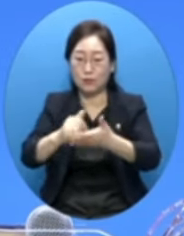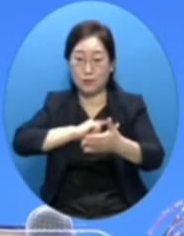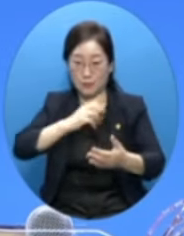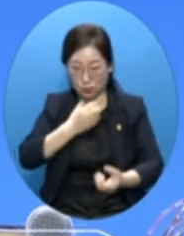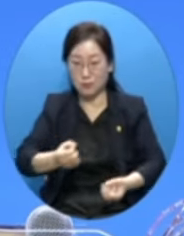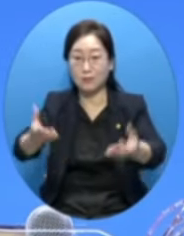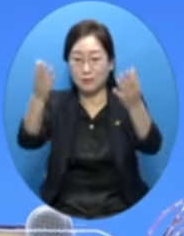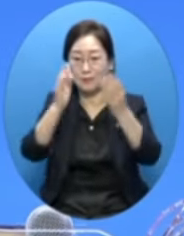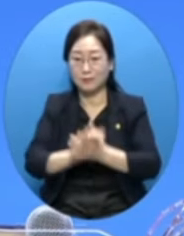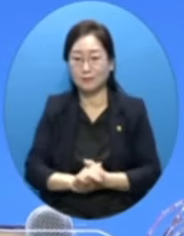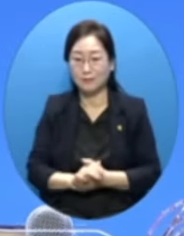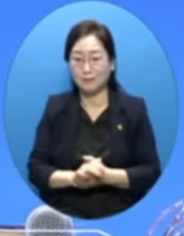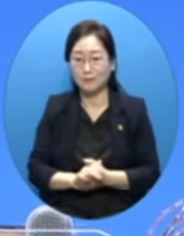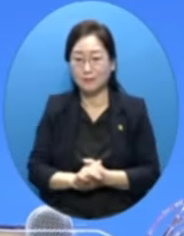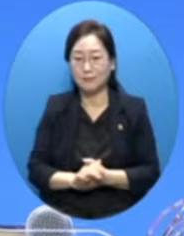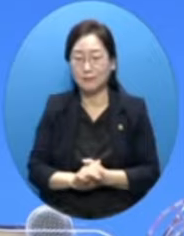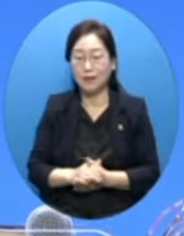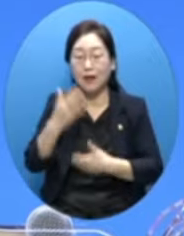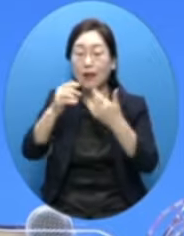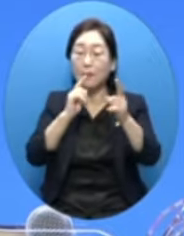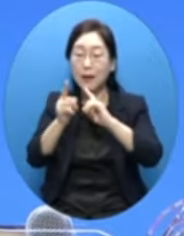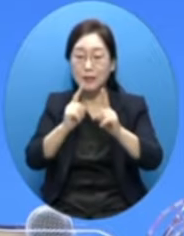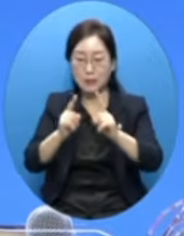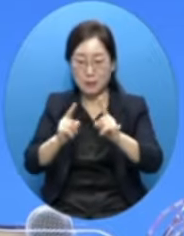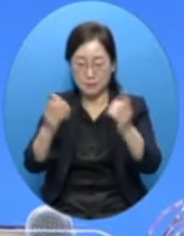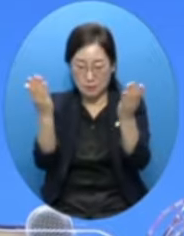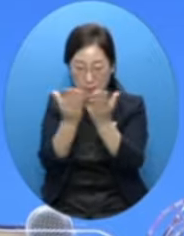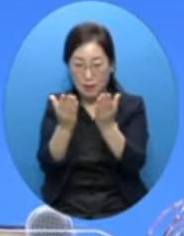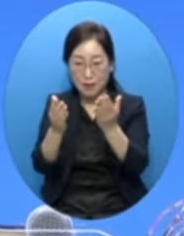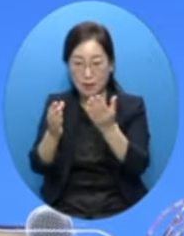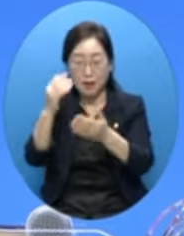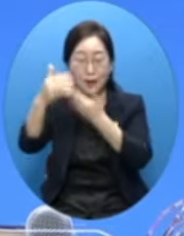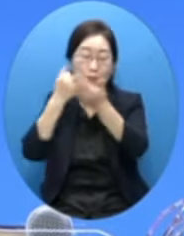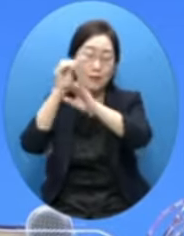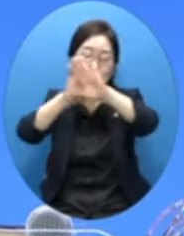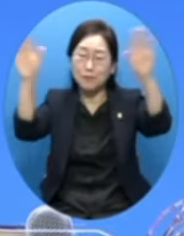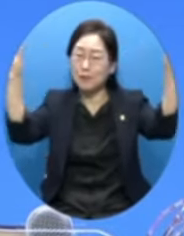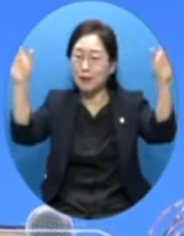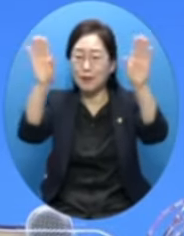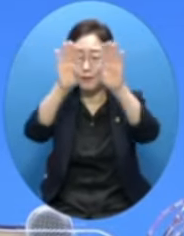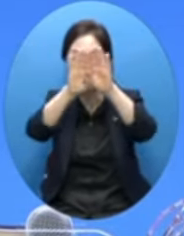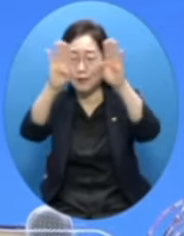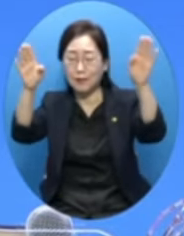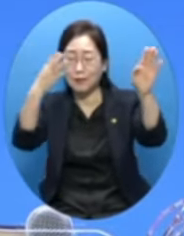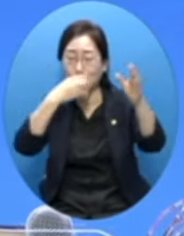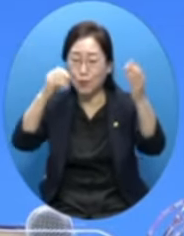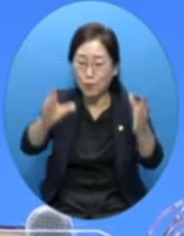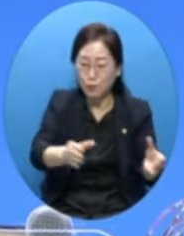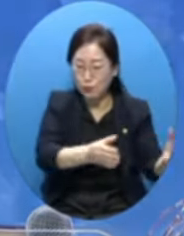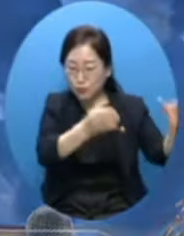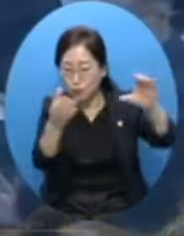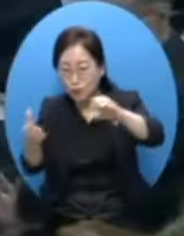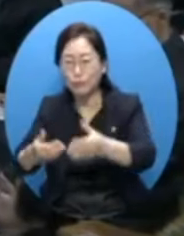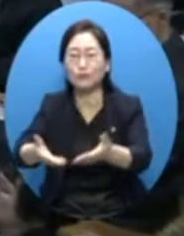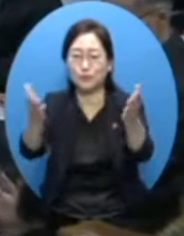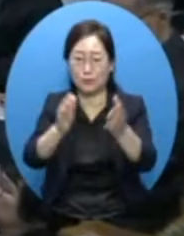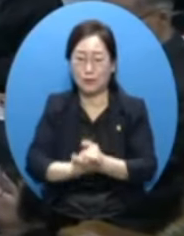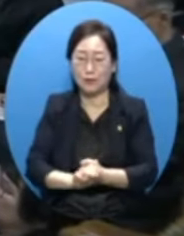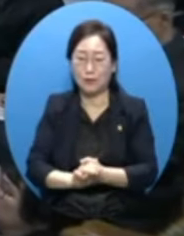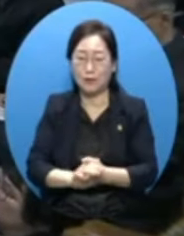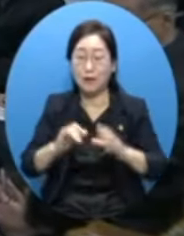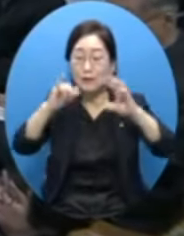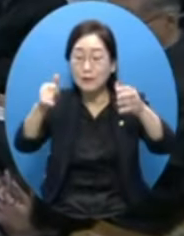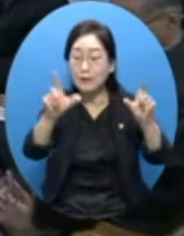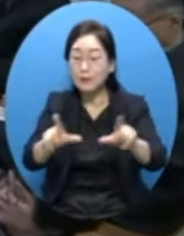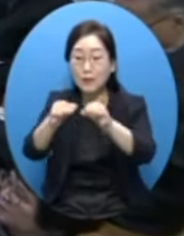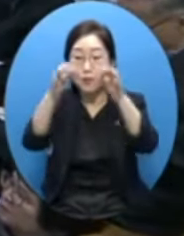이름으로 축원합니다. 말씀의 사람이 되면 하나님께서 한 해 물려주시다 넘친 복을 우리에게 부어주실 것입니다. 우리가 이상 사는